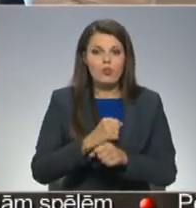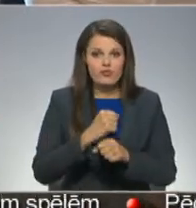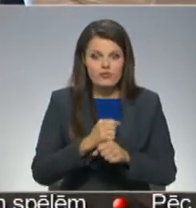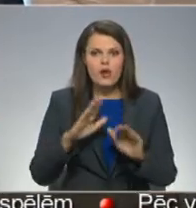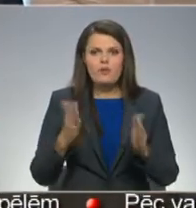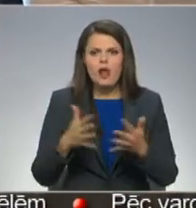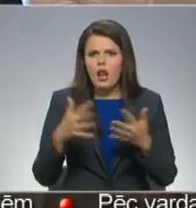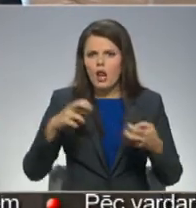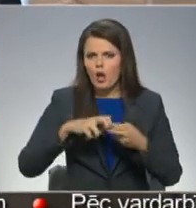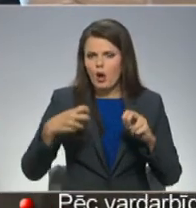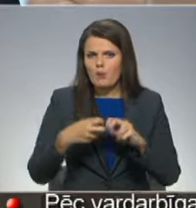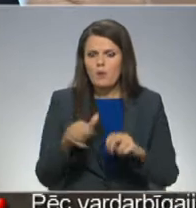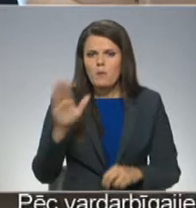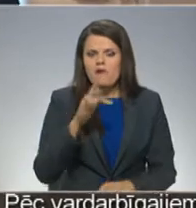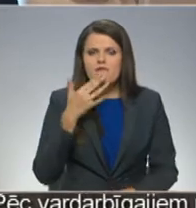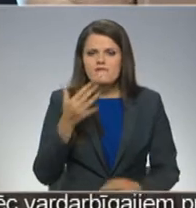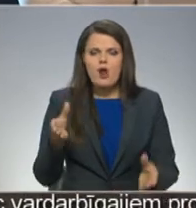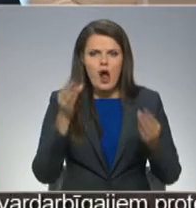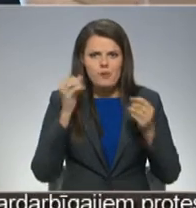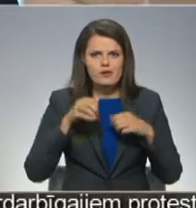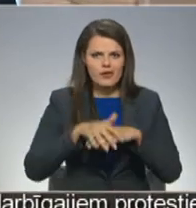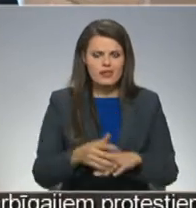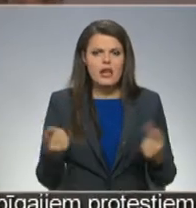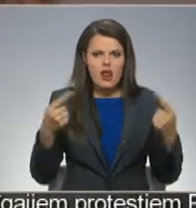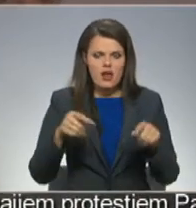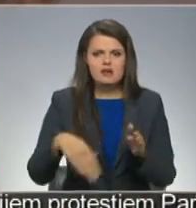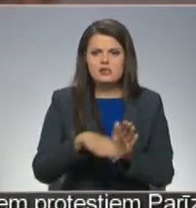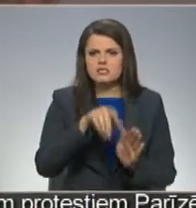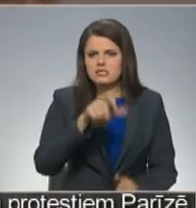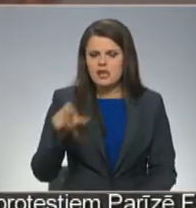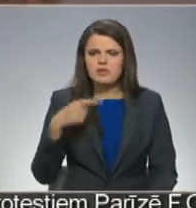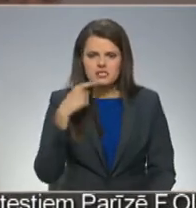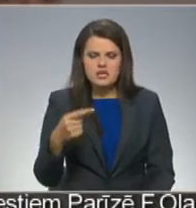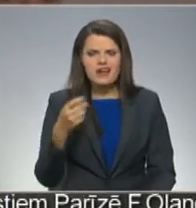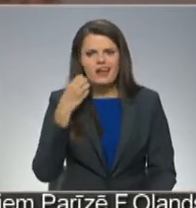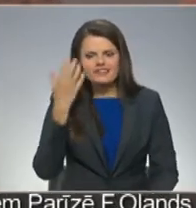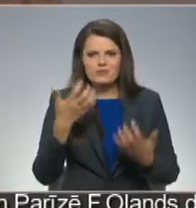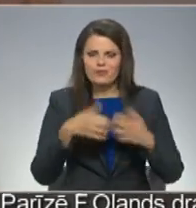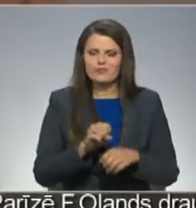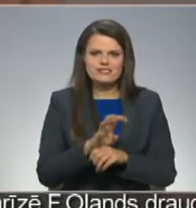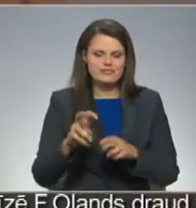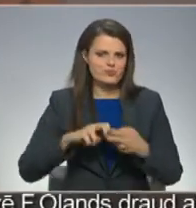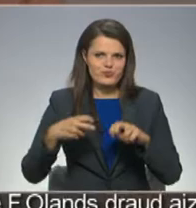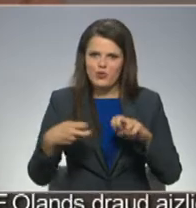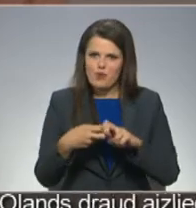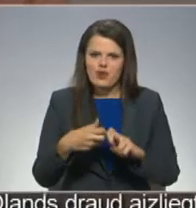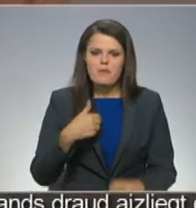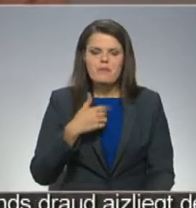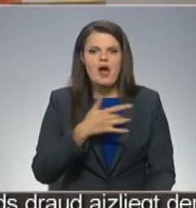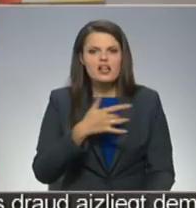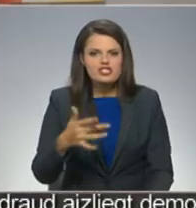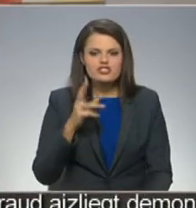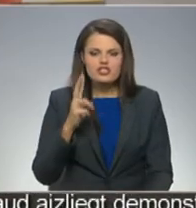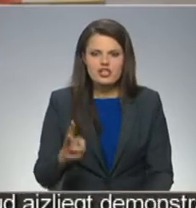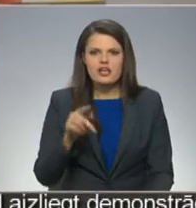lielāko problēmu valsts valodas apguves un integrācijas laikā dalībnieki atzīst pašas izglītības un politikas sistēmā. Man šķiet, ka tas,